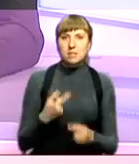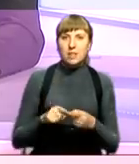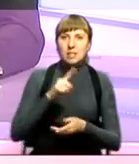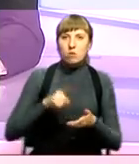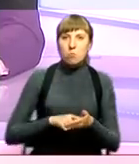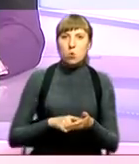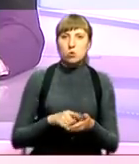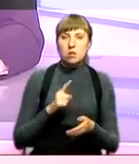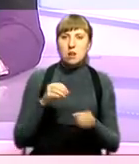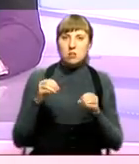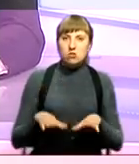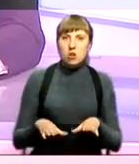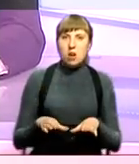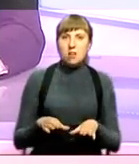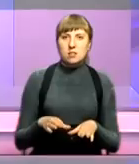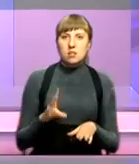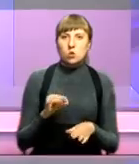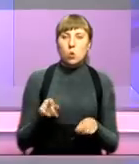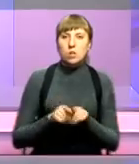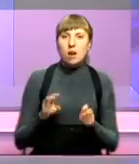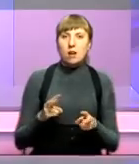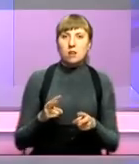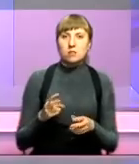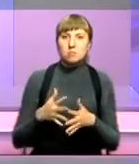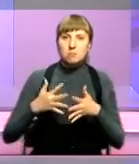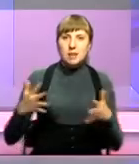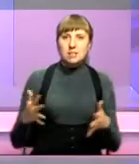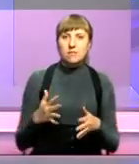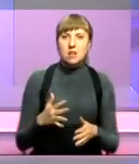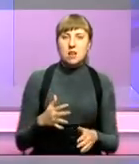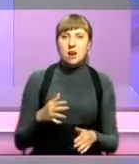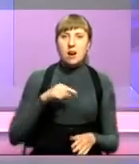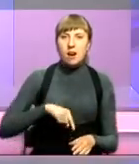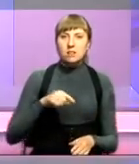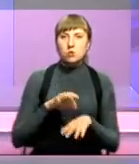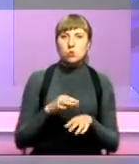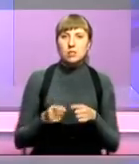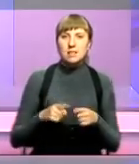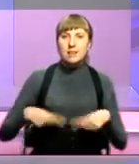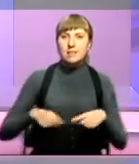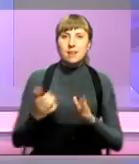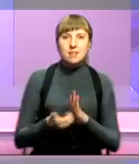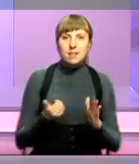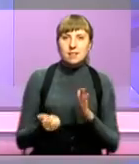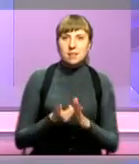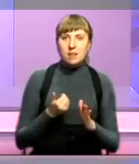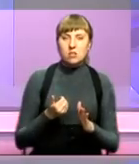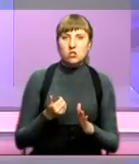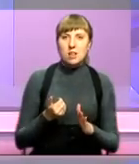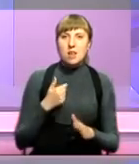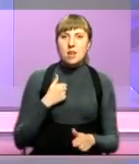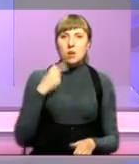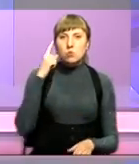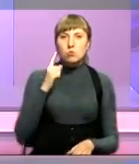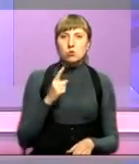решается. Но так как это слишком массовый характер носит, то, конечно, количество этих отделений недостаточно. И я думаю, что для этого должно пройти